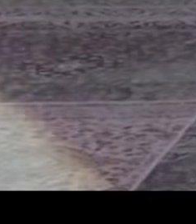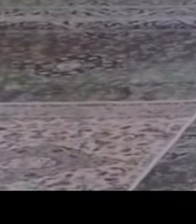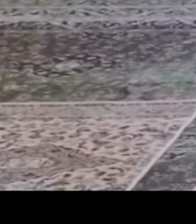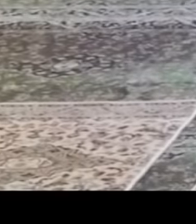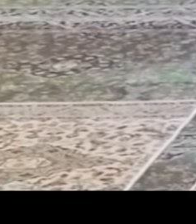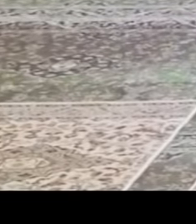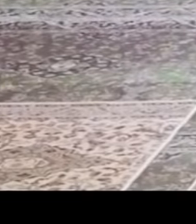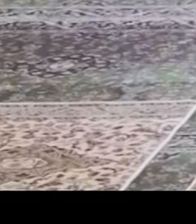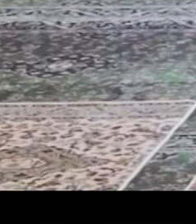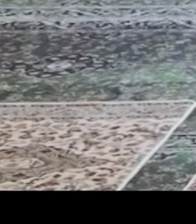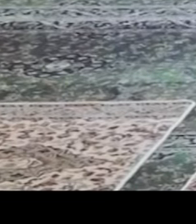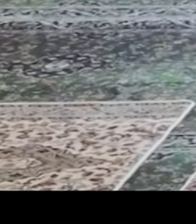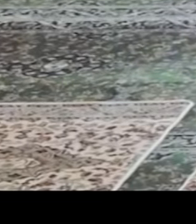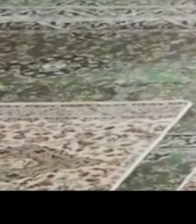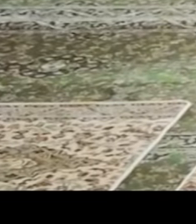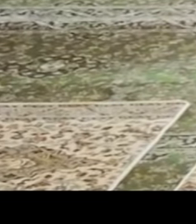منقذي